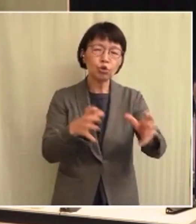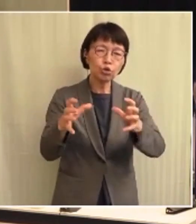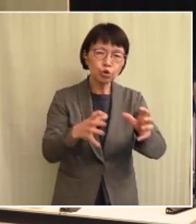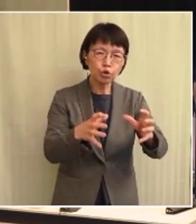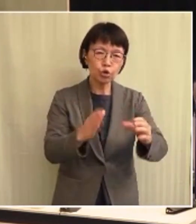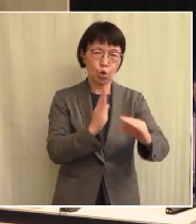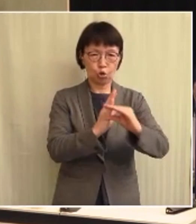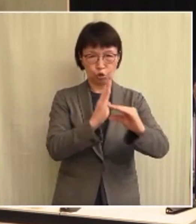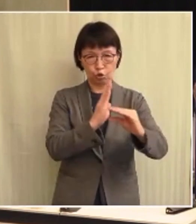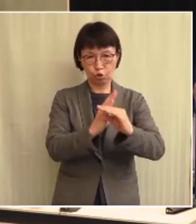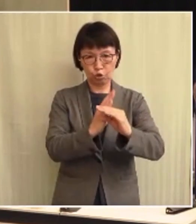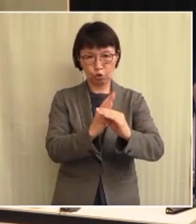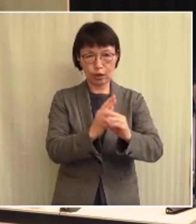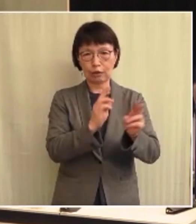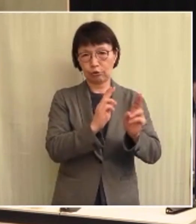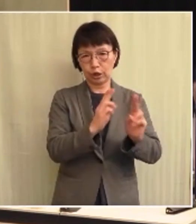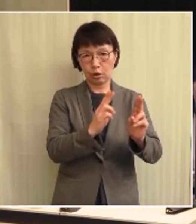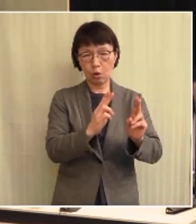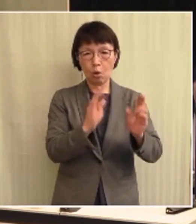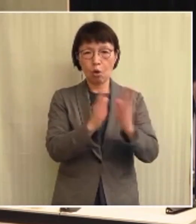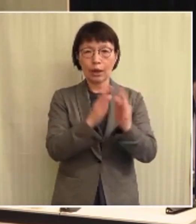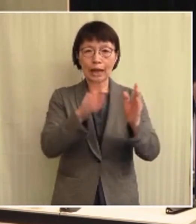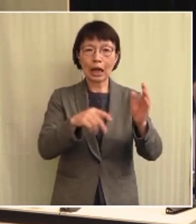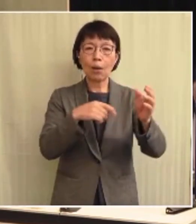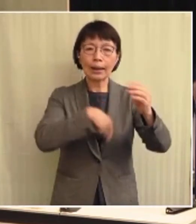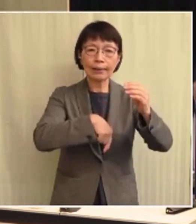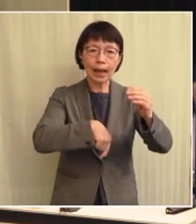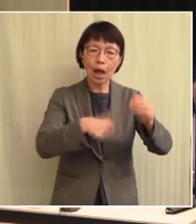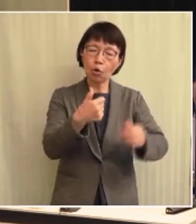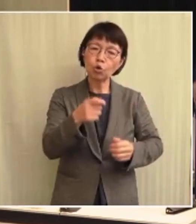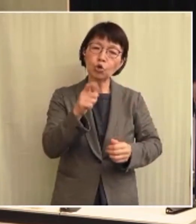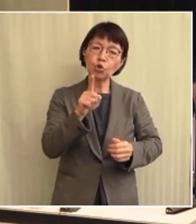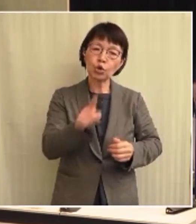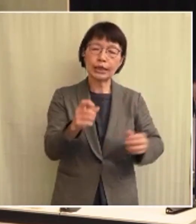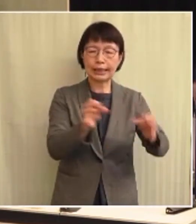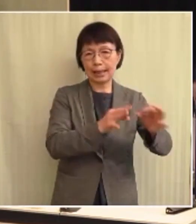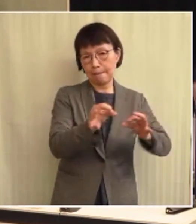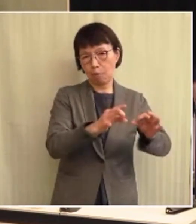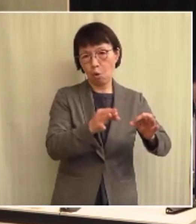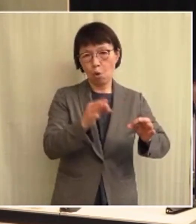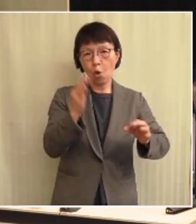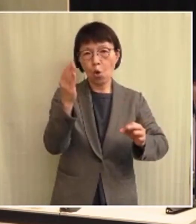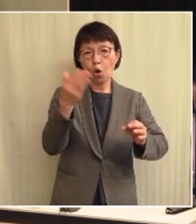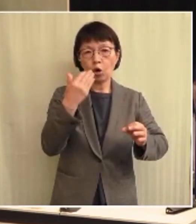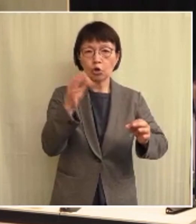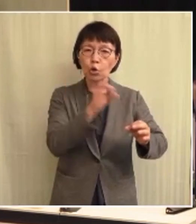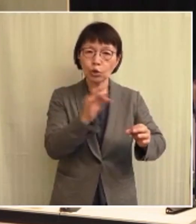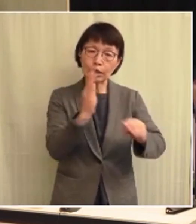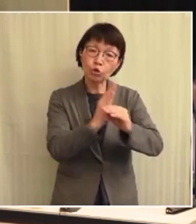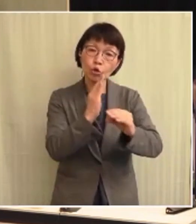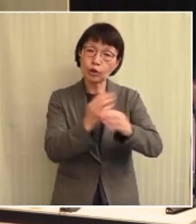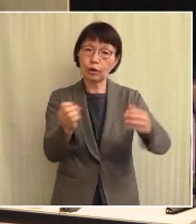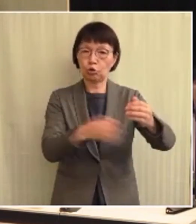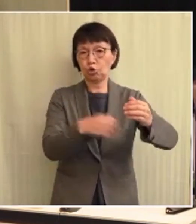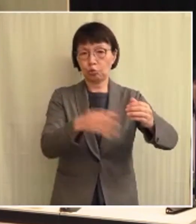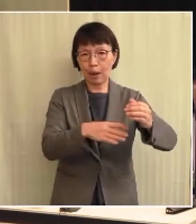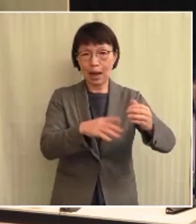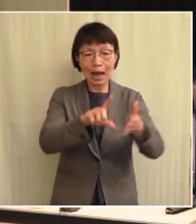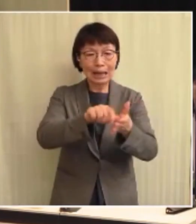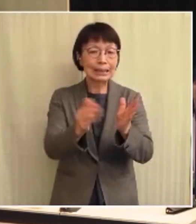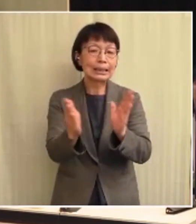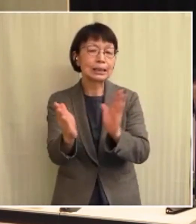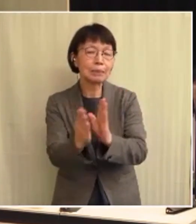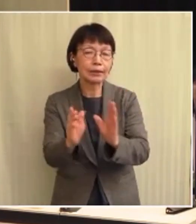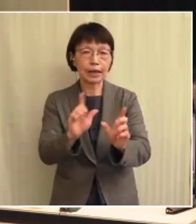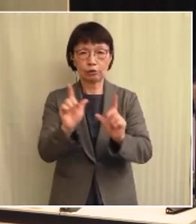、神奈川県内を中心に51店舗の食品を中心としたスーパーを展開する地域密着型の